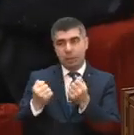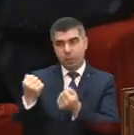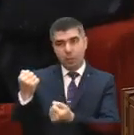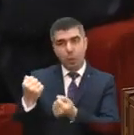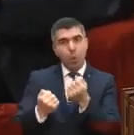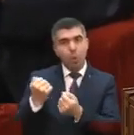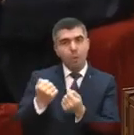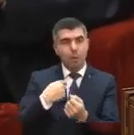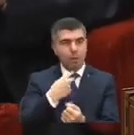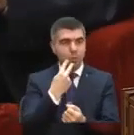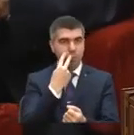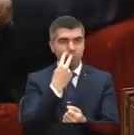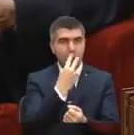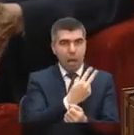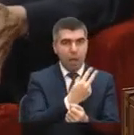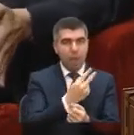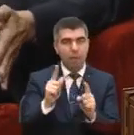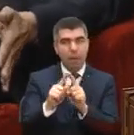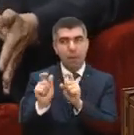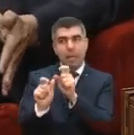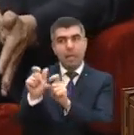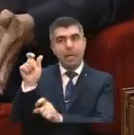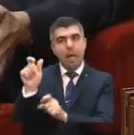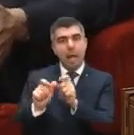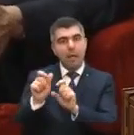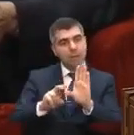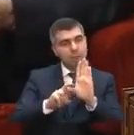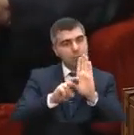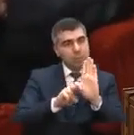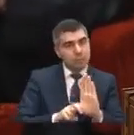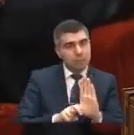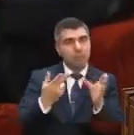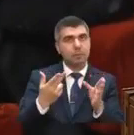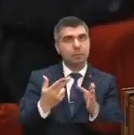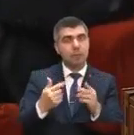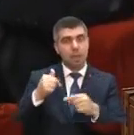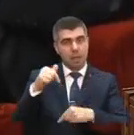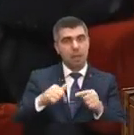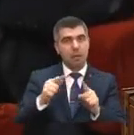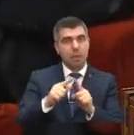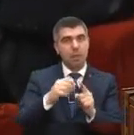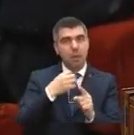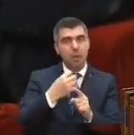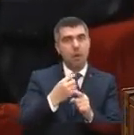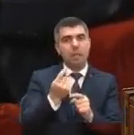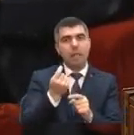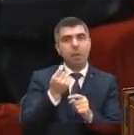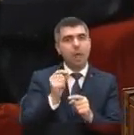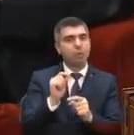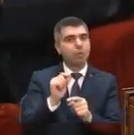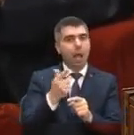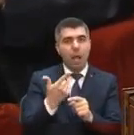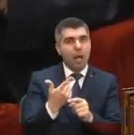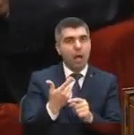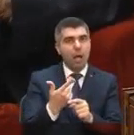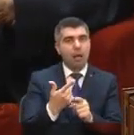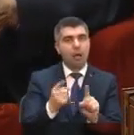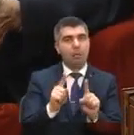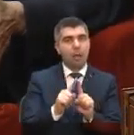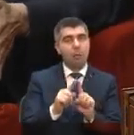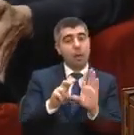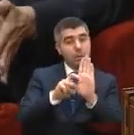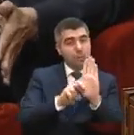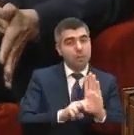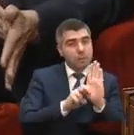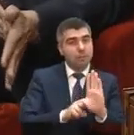في المستوى ديال المواطنين اللي تيهزهم. اليوم العربات في السوق راه معروف الثمن ديالهم، خصهم يكونوا فيهم